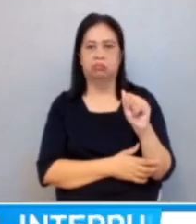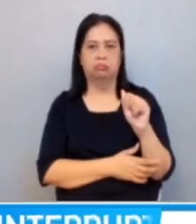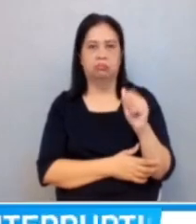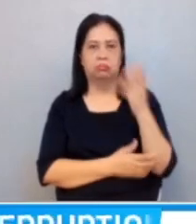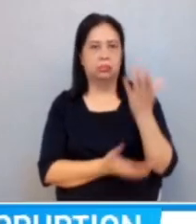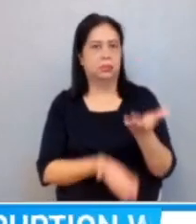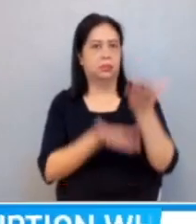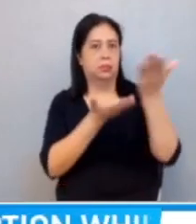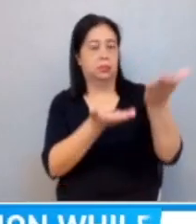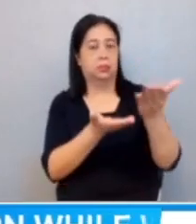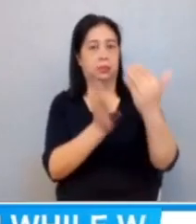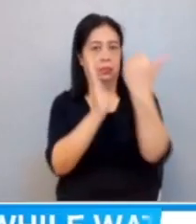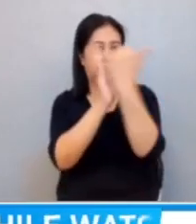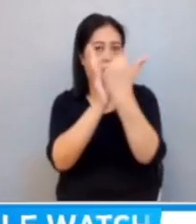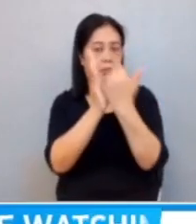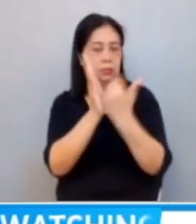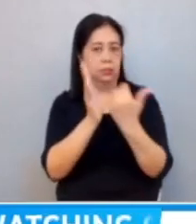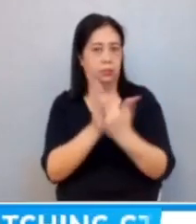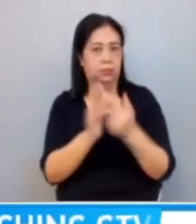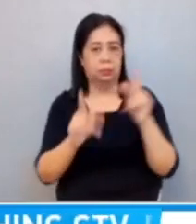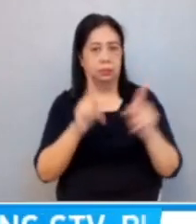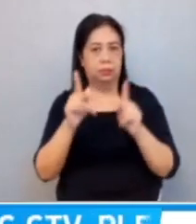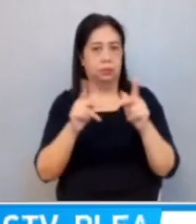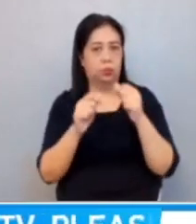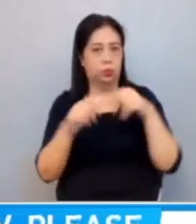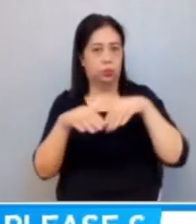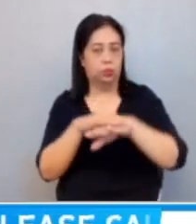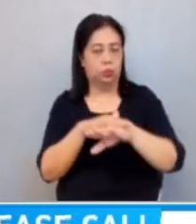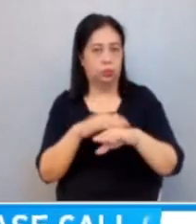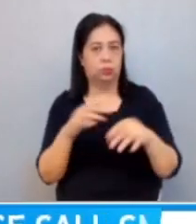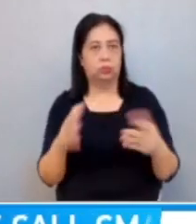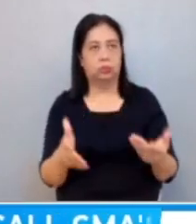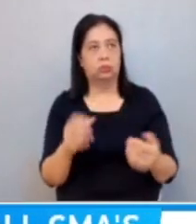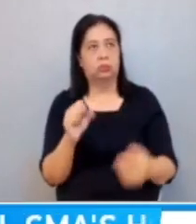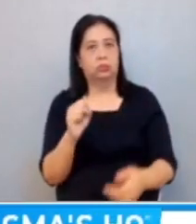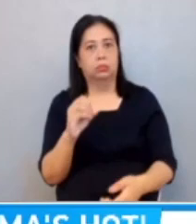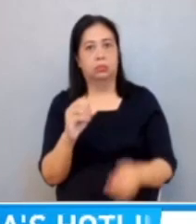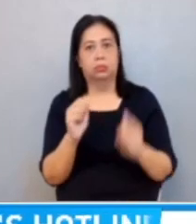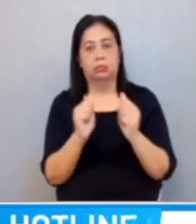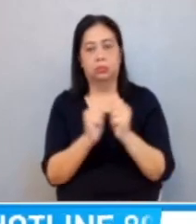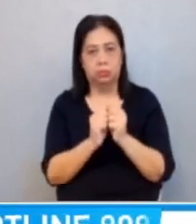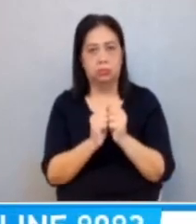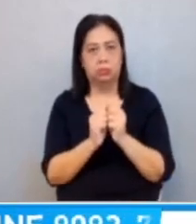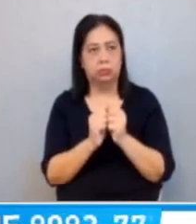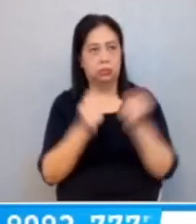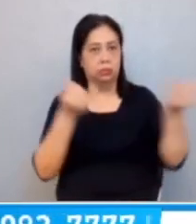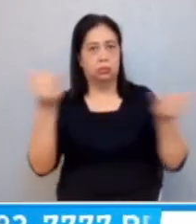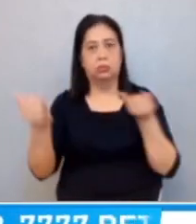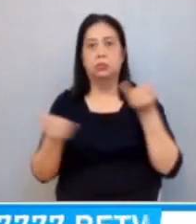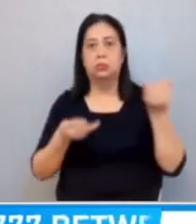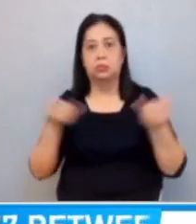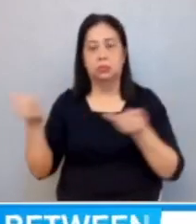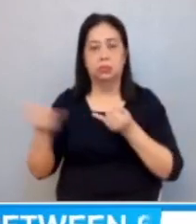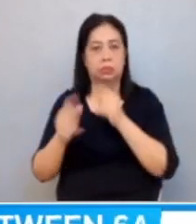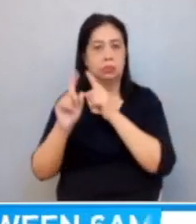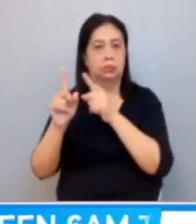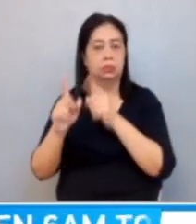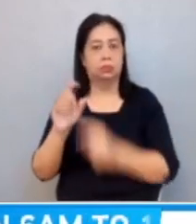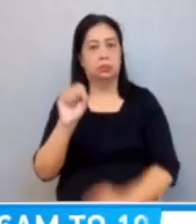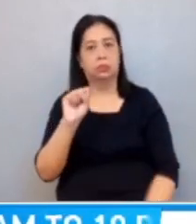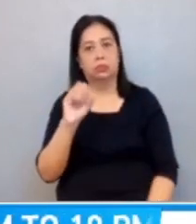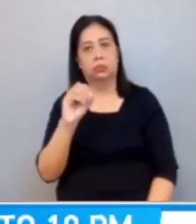nung listahan ng mga tao natin na papasok dito. So pati yung mga inimbitahan na dadalo sa Sona, Rafi,